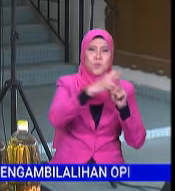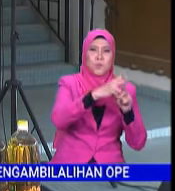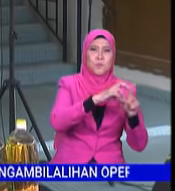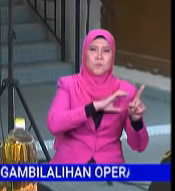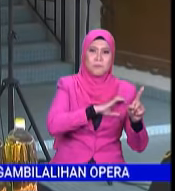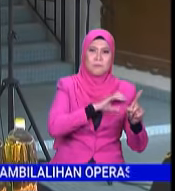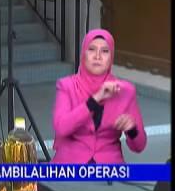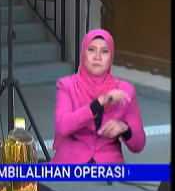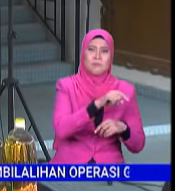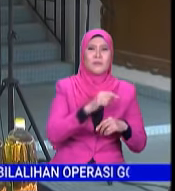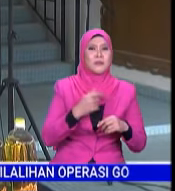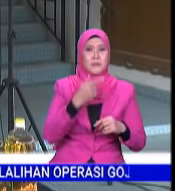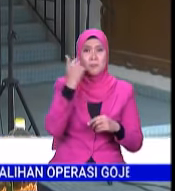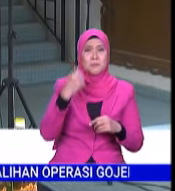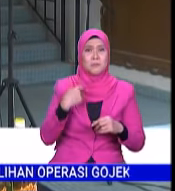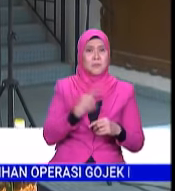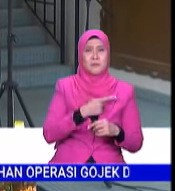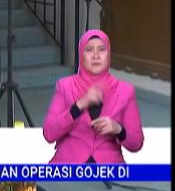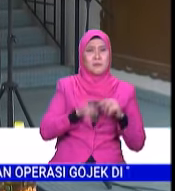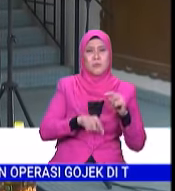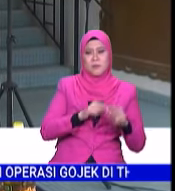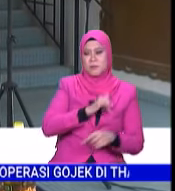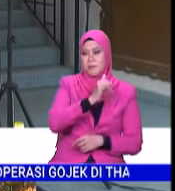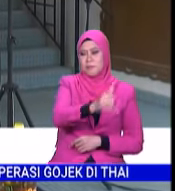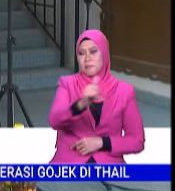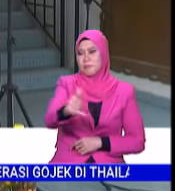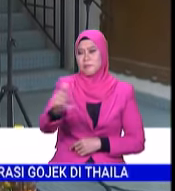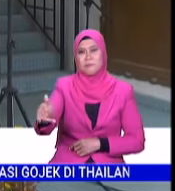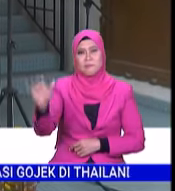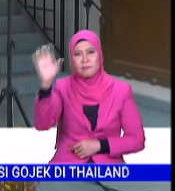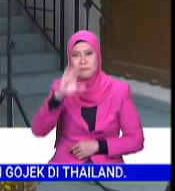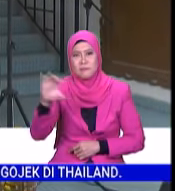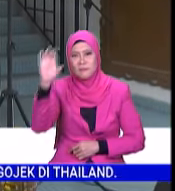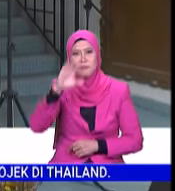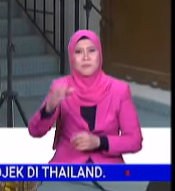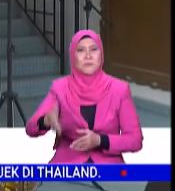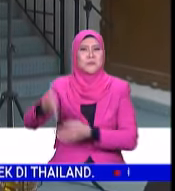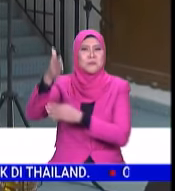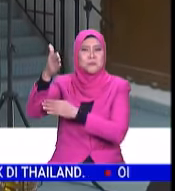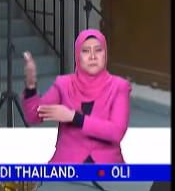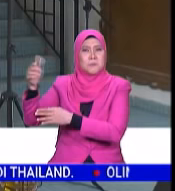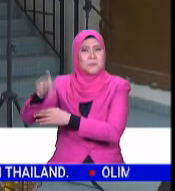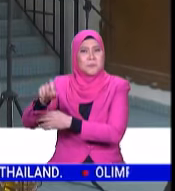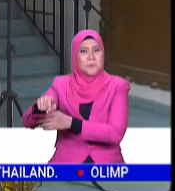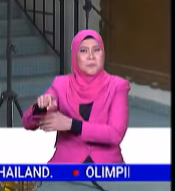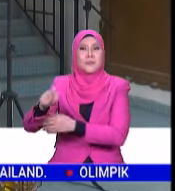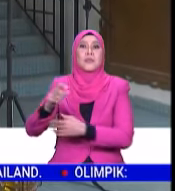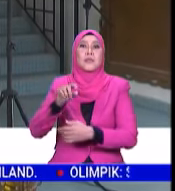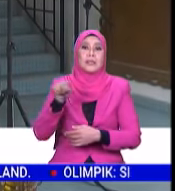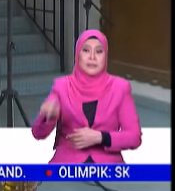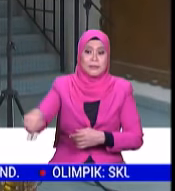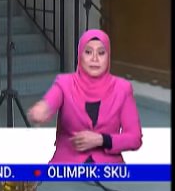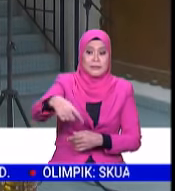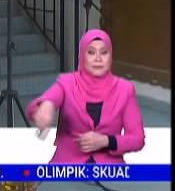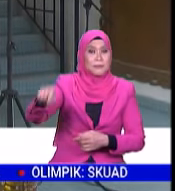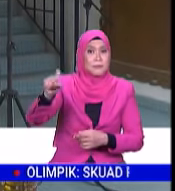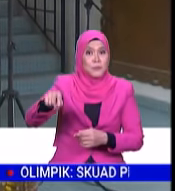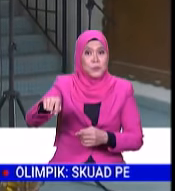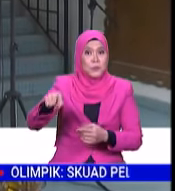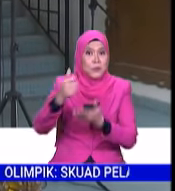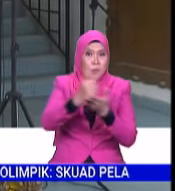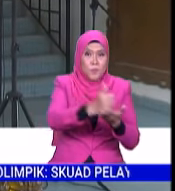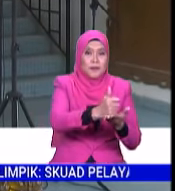tak boleh bergerak kepada sentiasa untuk mengesan mereka. Mereka boleh menghubungi Balai Polis Berdekatan, memberikan